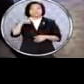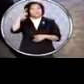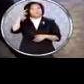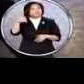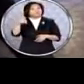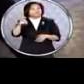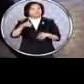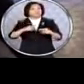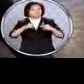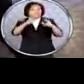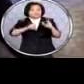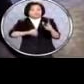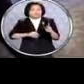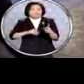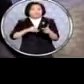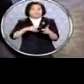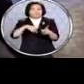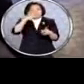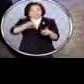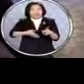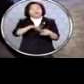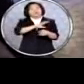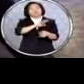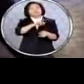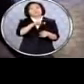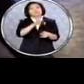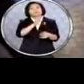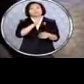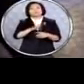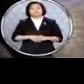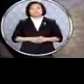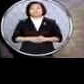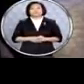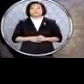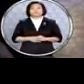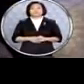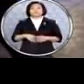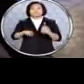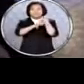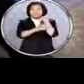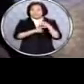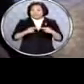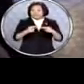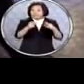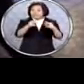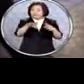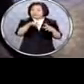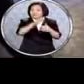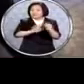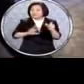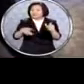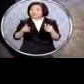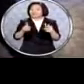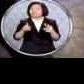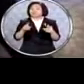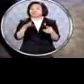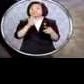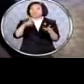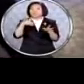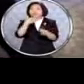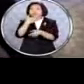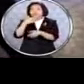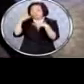司法改革其实不成功的最大的所在。司法改革它所牵涉到的有很多既有的利